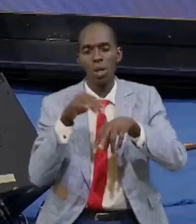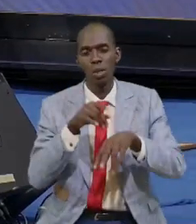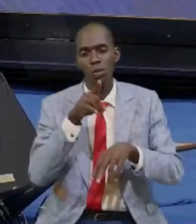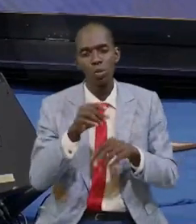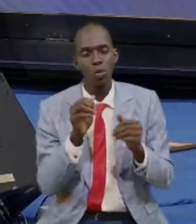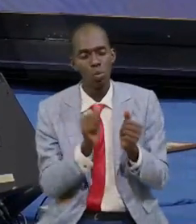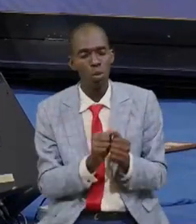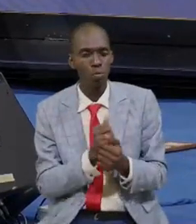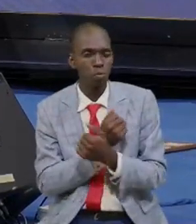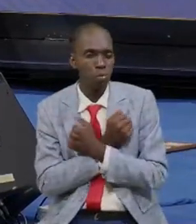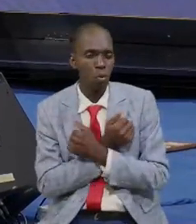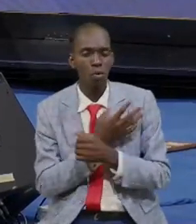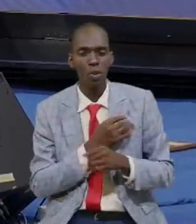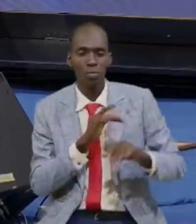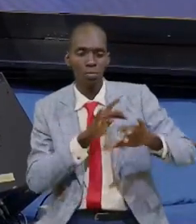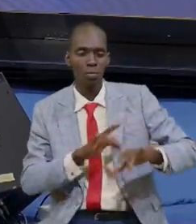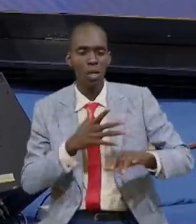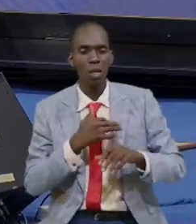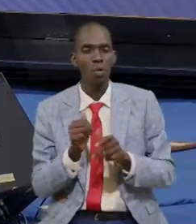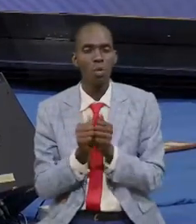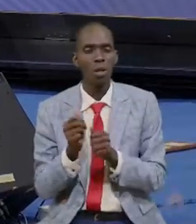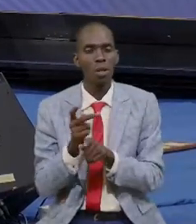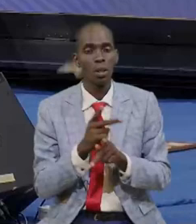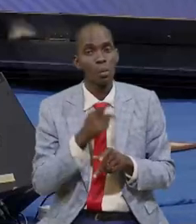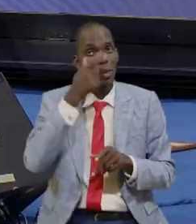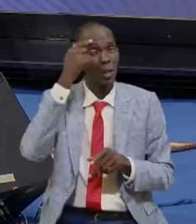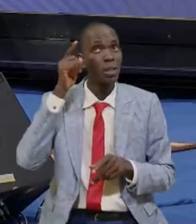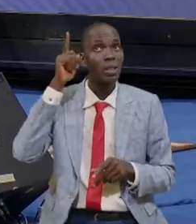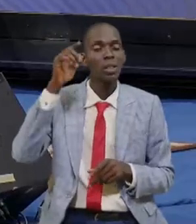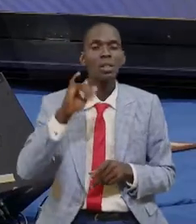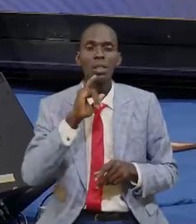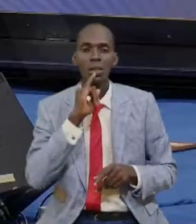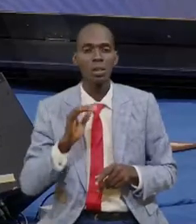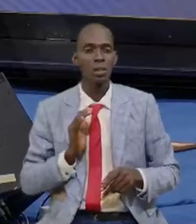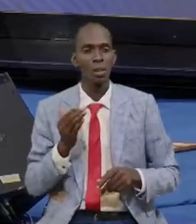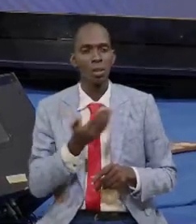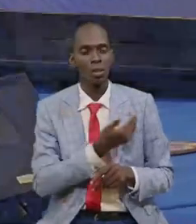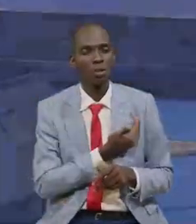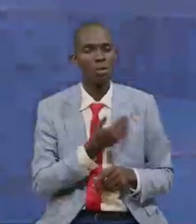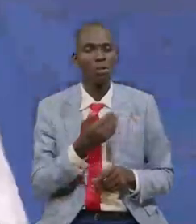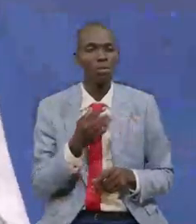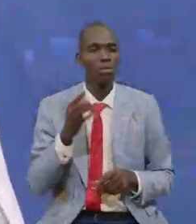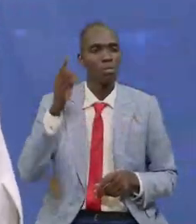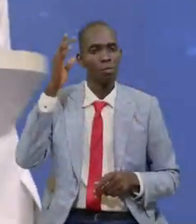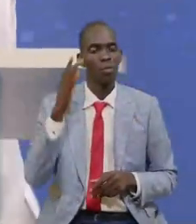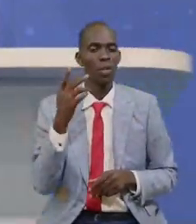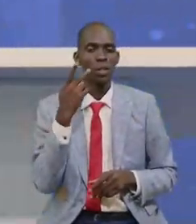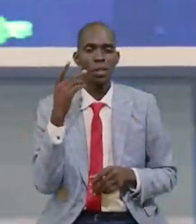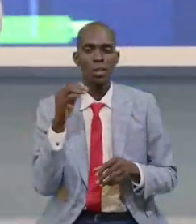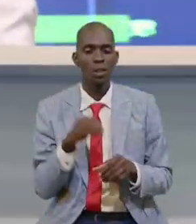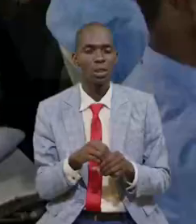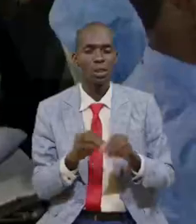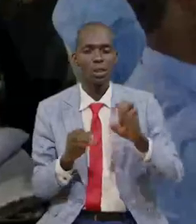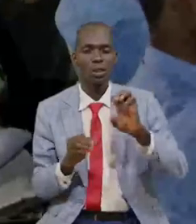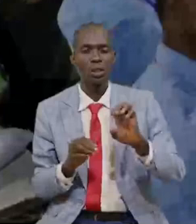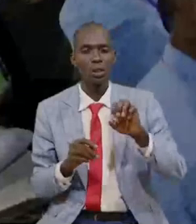avec soin. Parce que il est notre cher Seigneur. Allons aux Éphésiens 5.